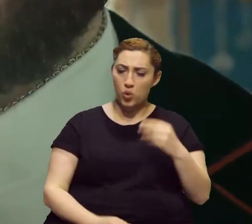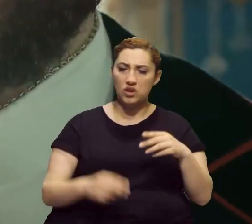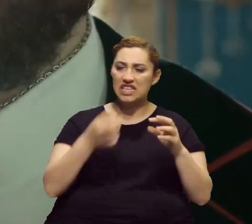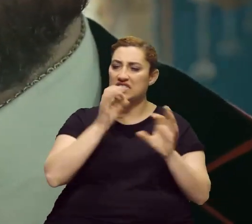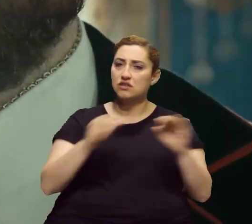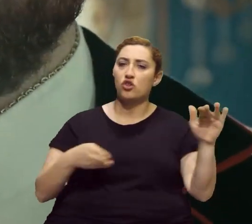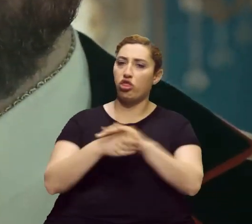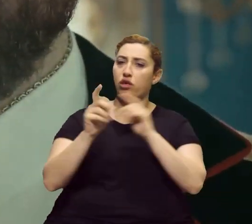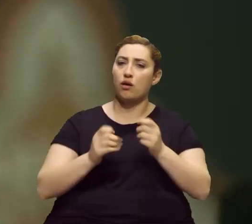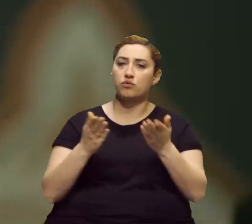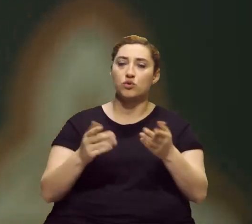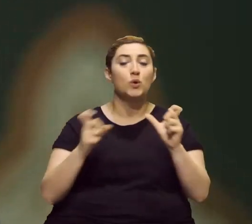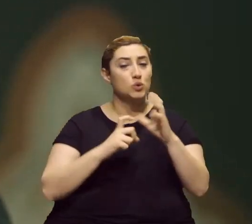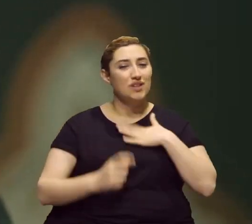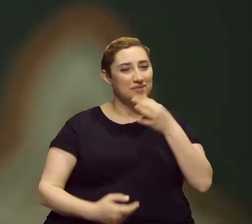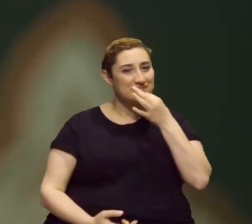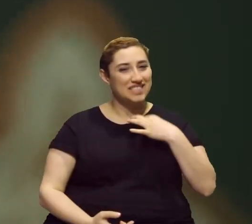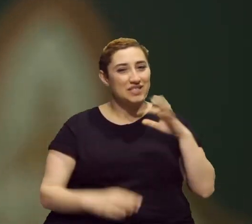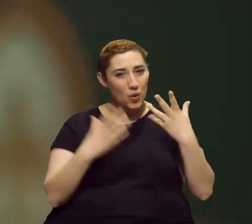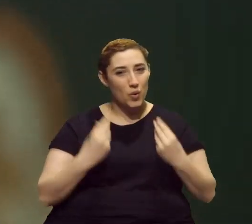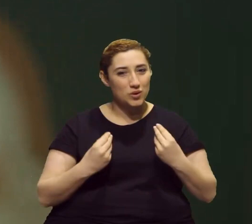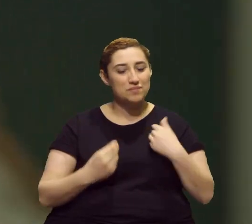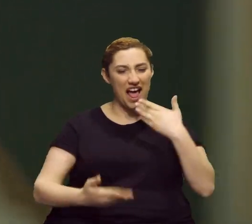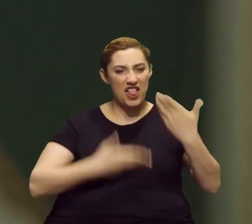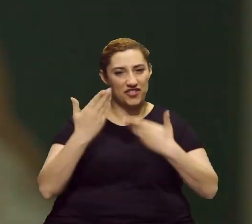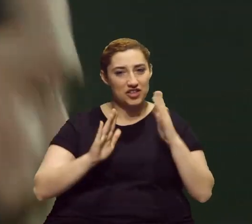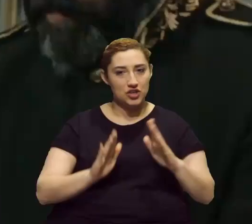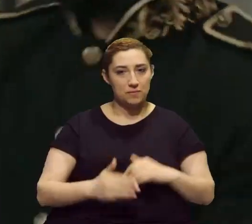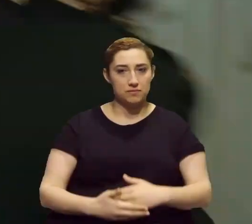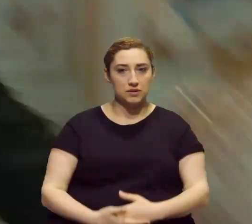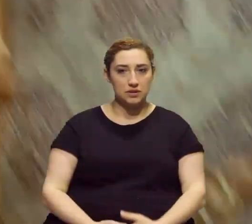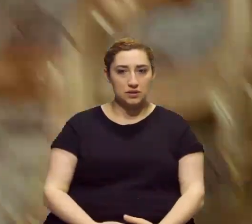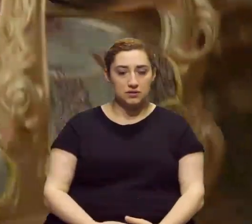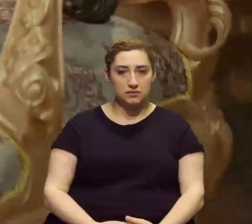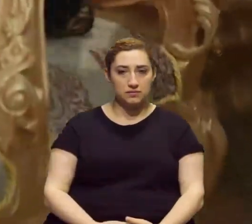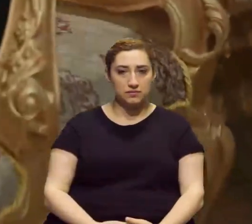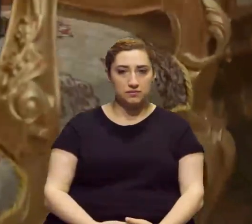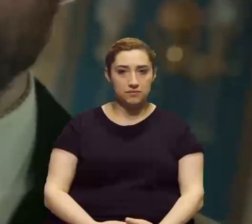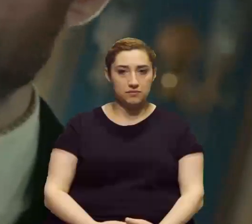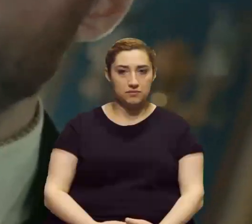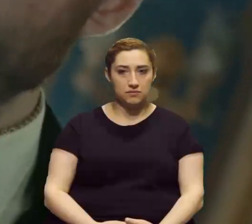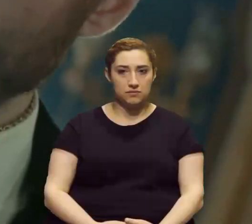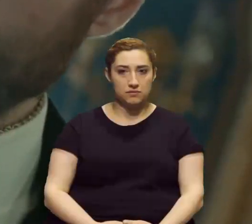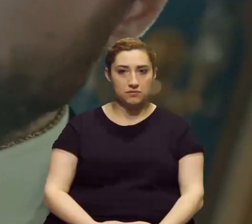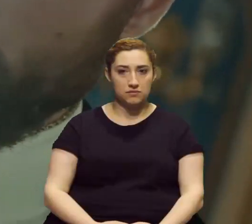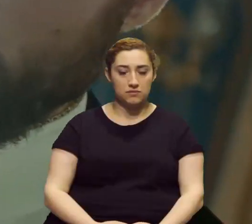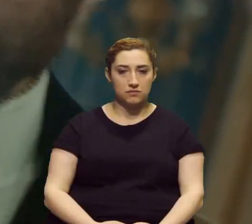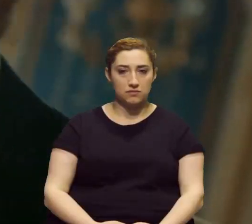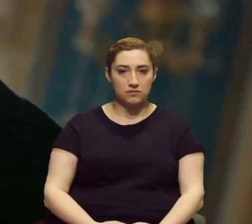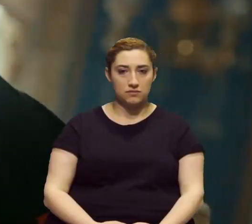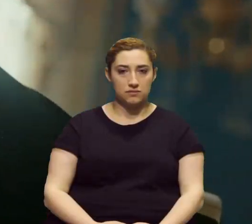Hayırdır böyle destursuz? Sultanım, müsaade ederseniz anlatacağım. Yaveri yumruğuyla koltuğa